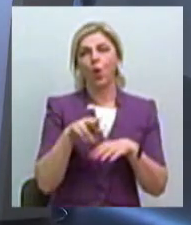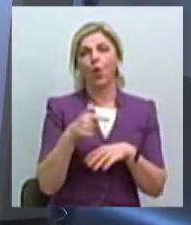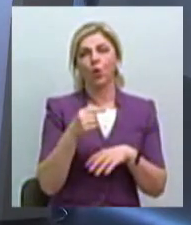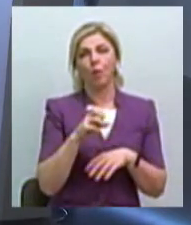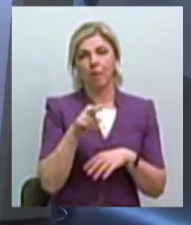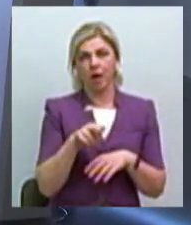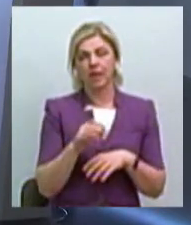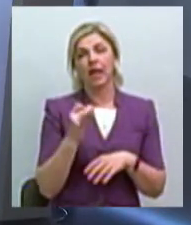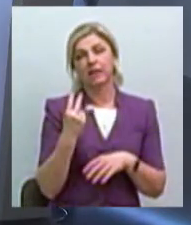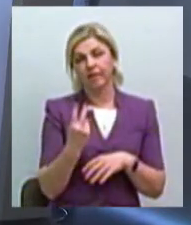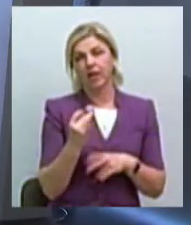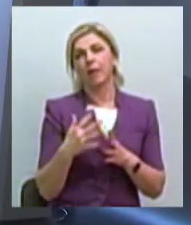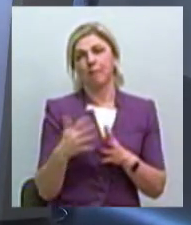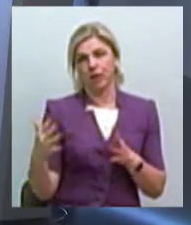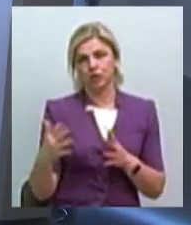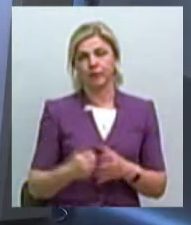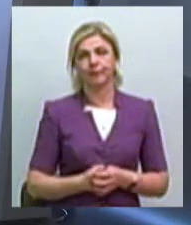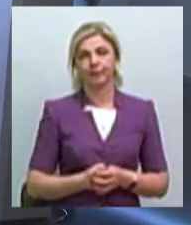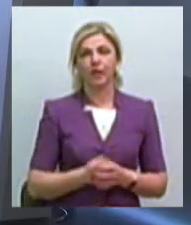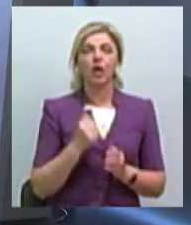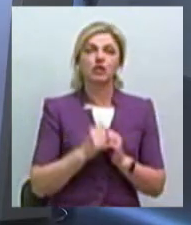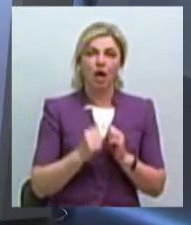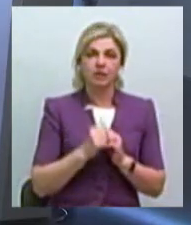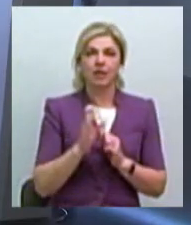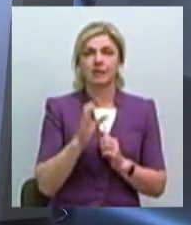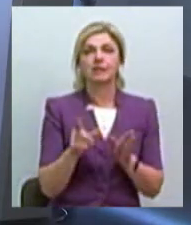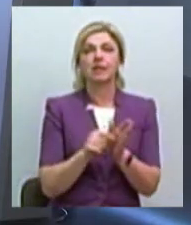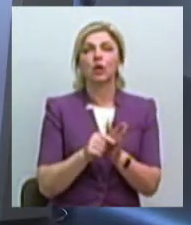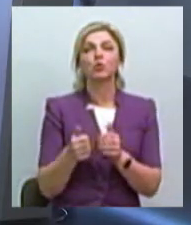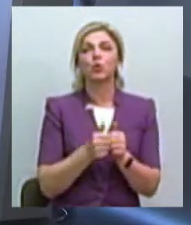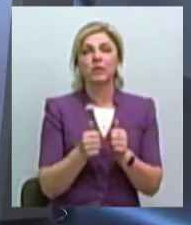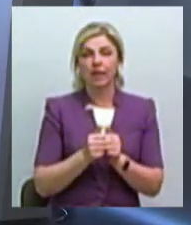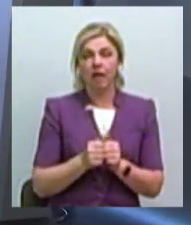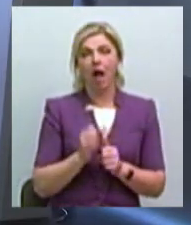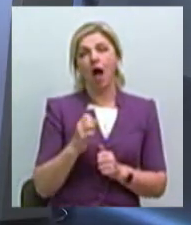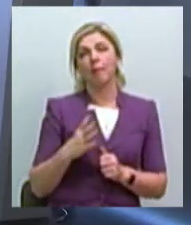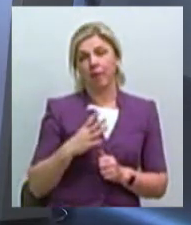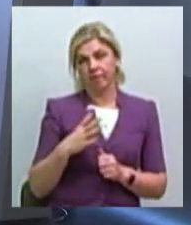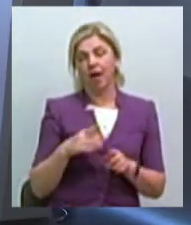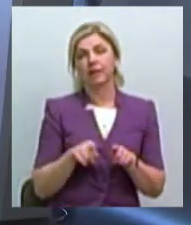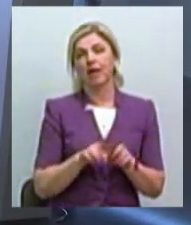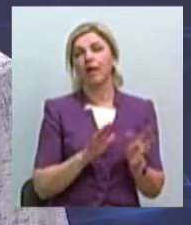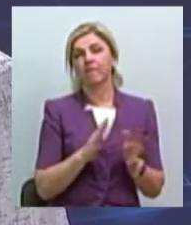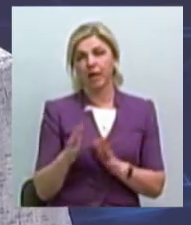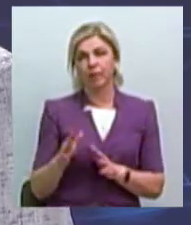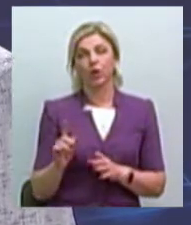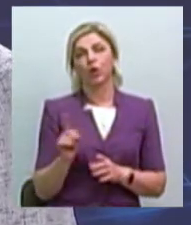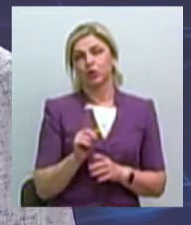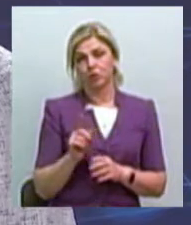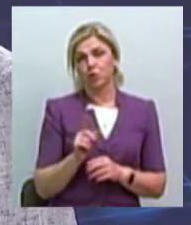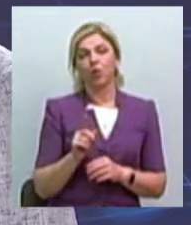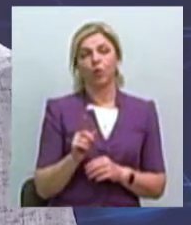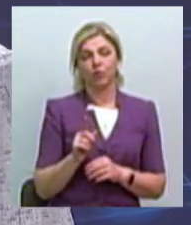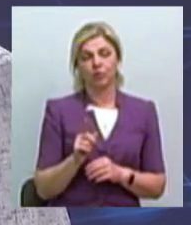вони повинні бути зачасту сусідами, але бувають такі випадки, що через громаду. От.